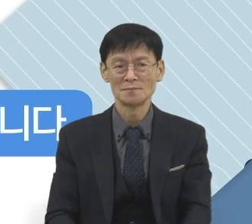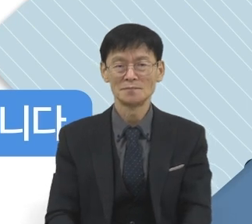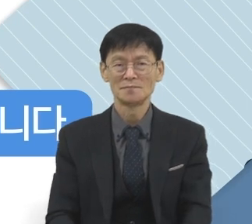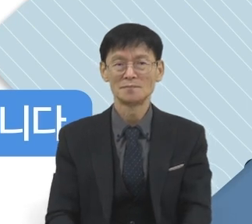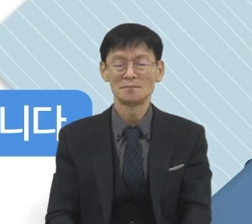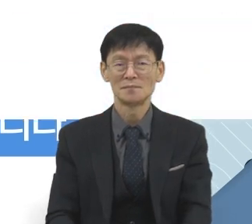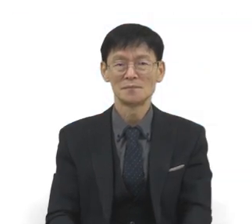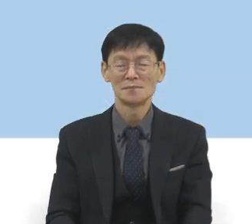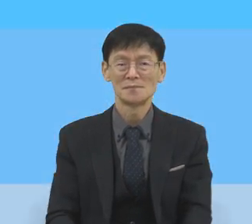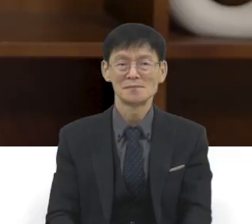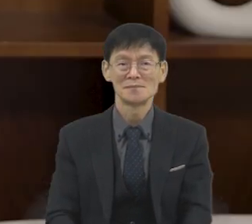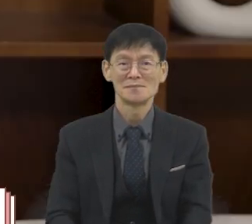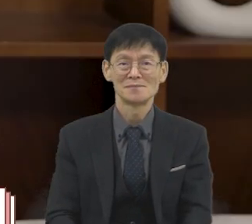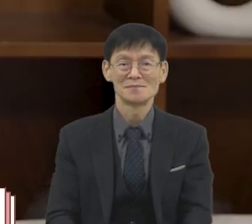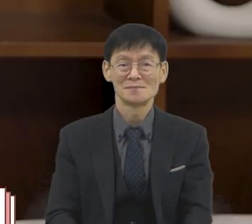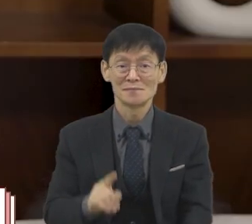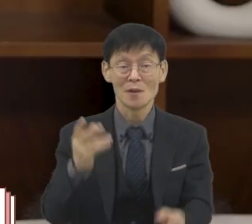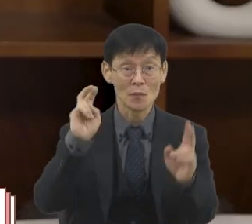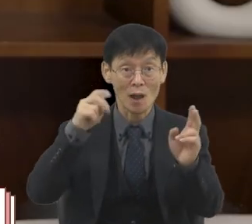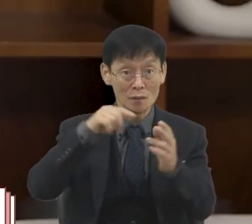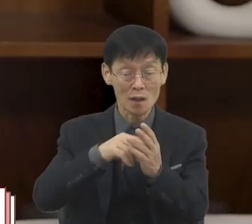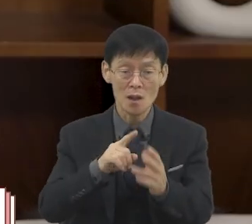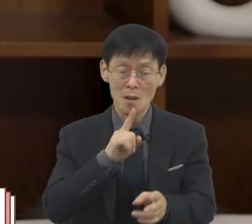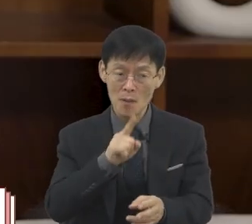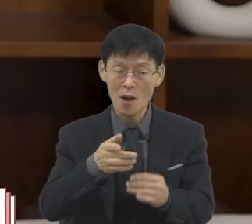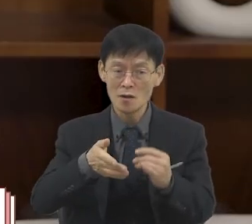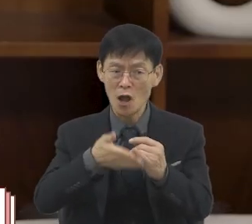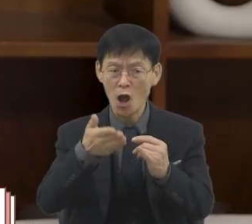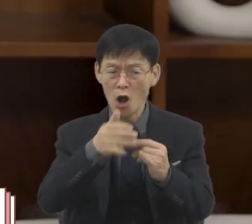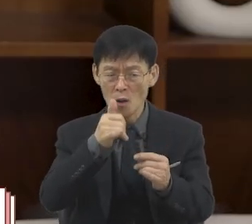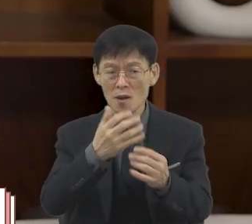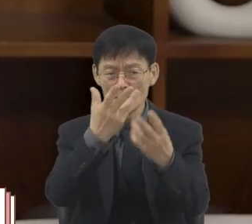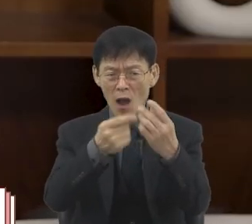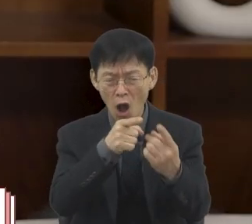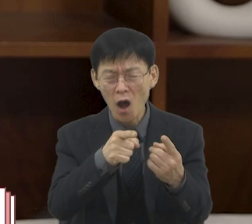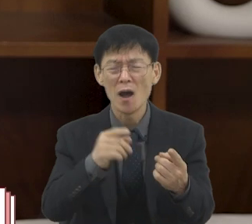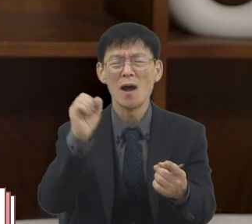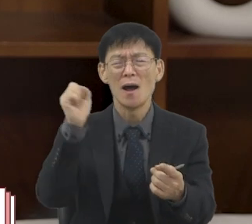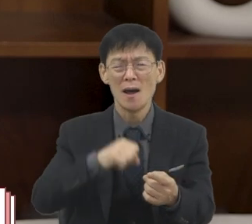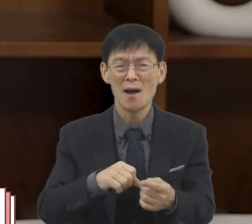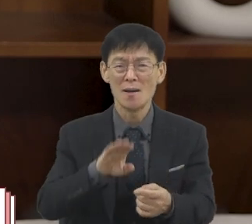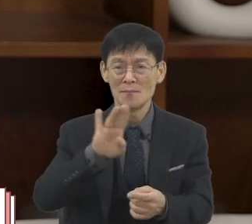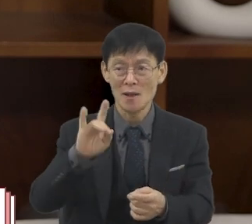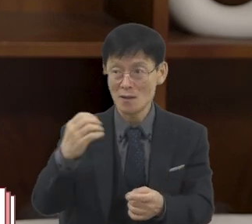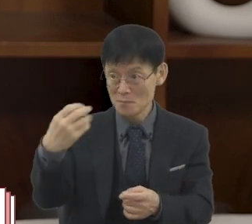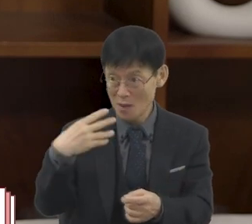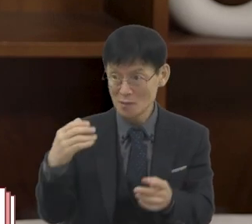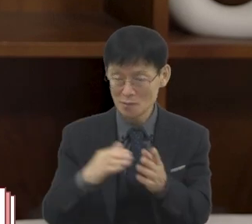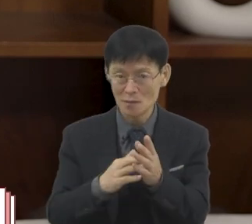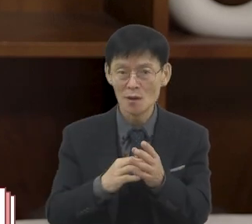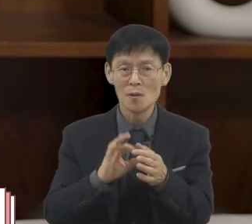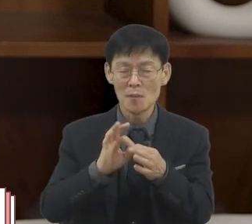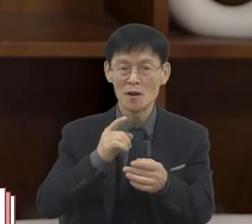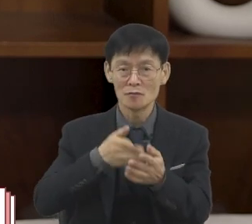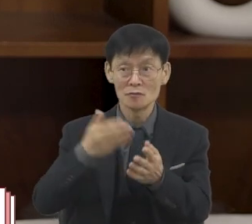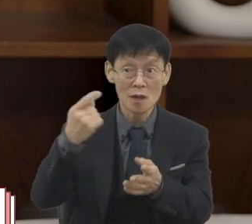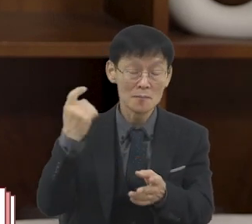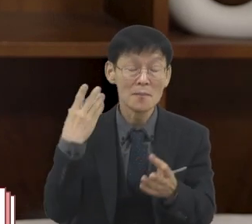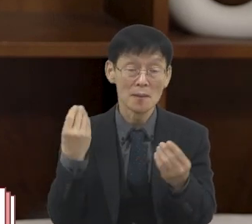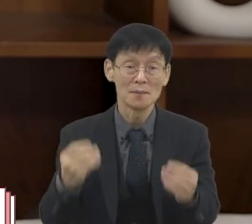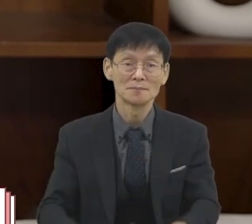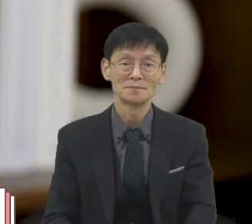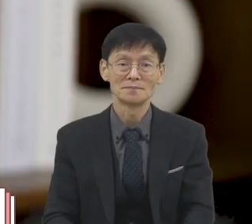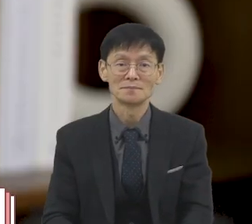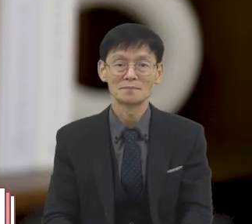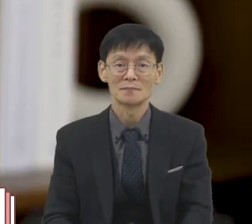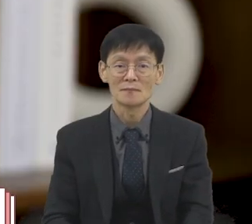않습니다. 네, 직장에서 말로 하는 성희롱의 사례들과 백은채 노무사님의 성희롱 관련 말씀 잘